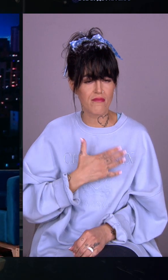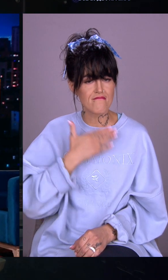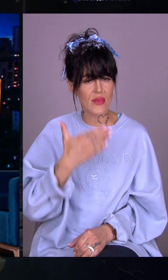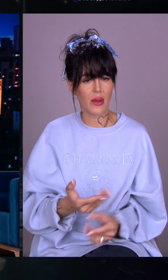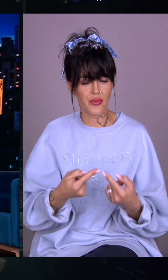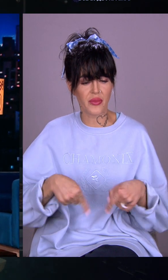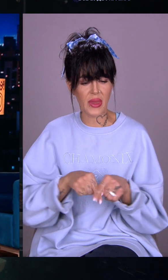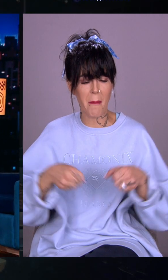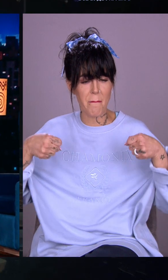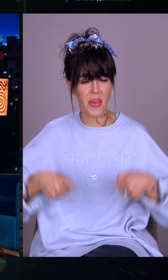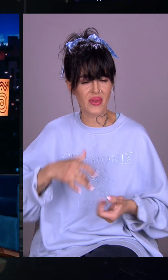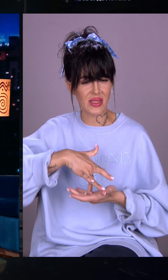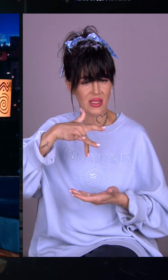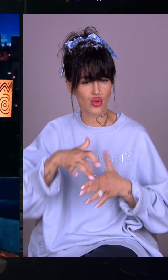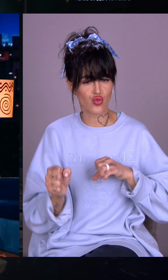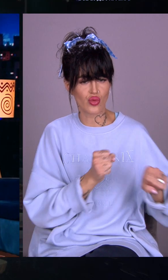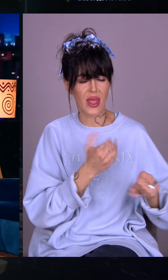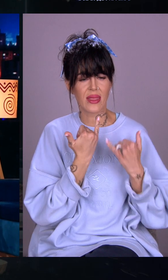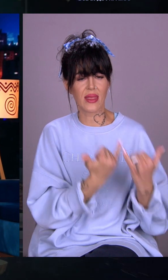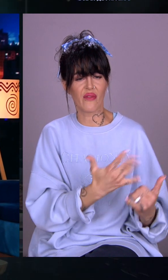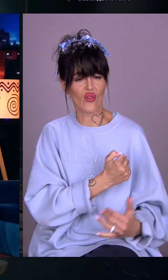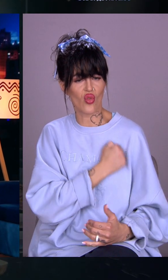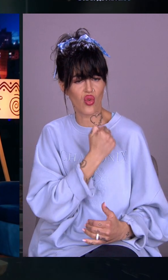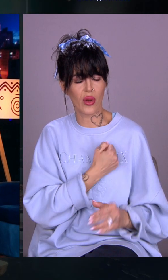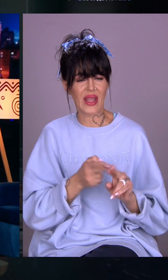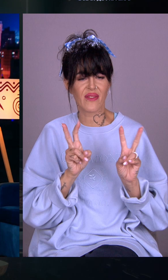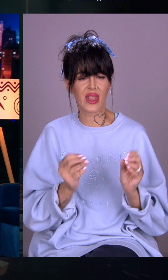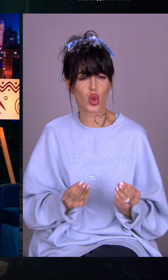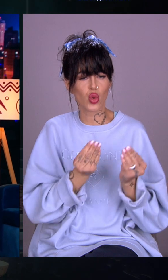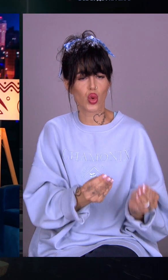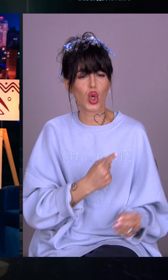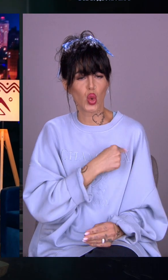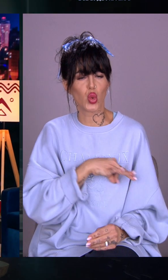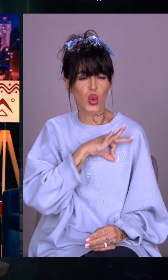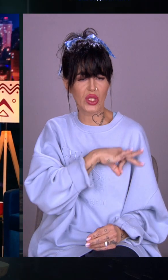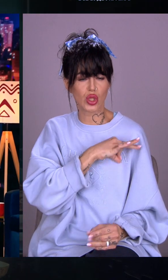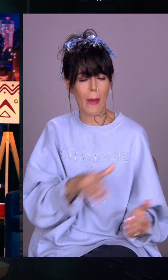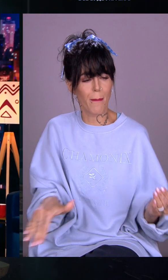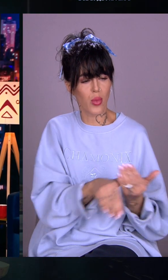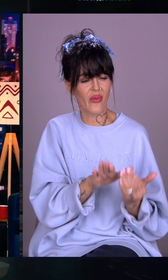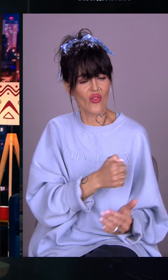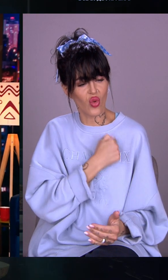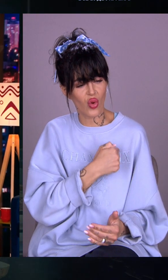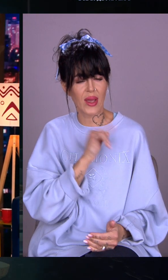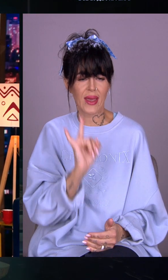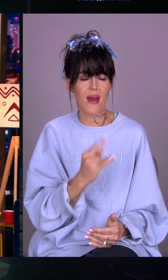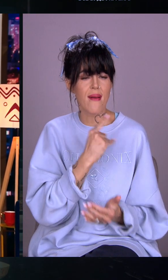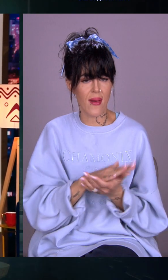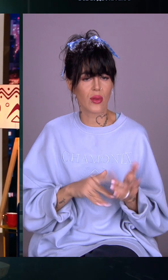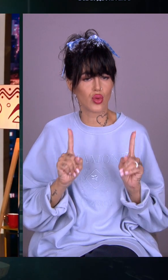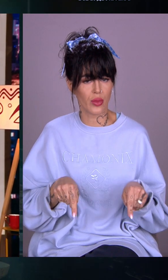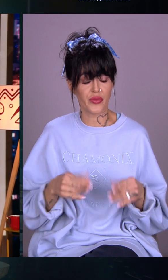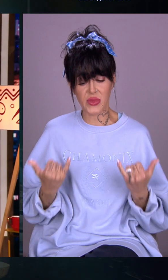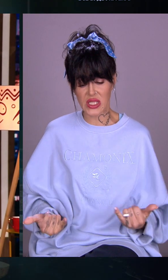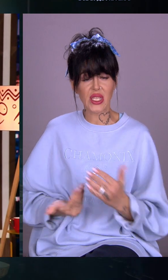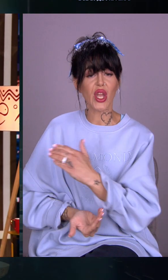для військовослужбовців «Принцип», який надає юридичну допомогу військовим і, зокрема, пораненим. І сьогодні у нас в